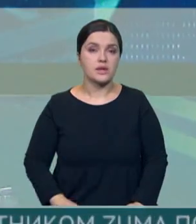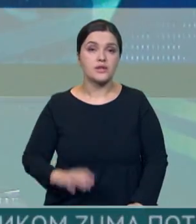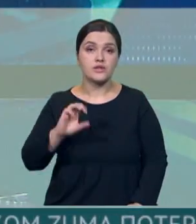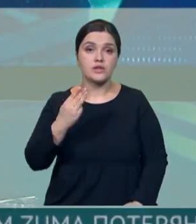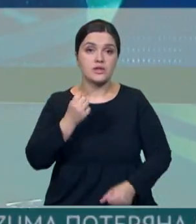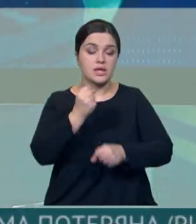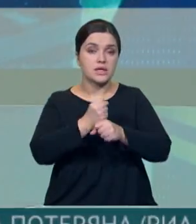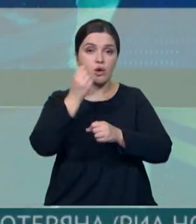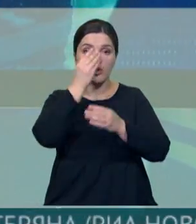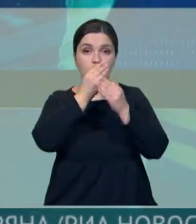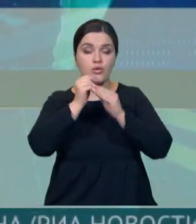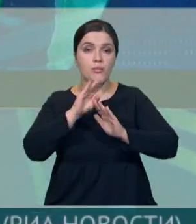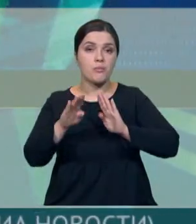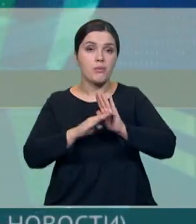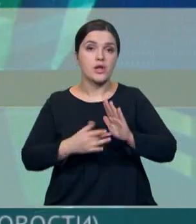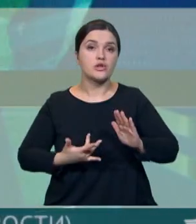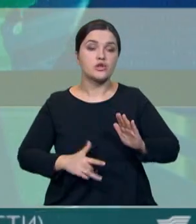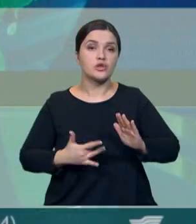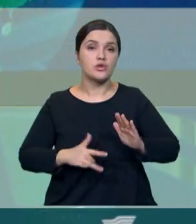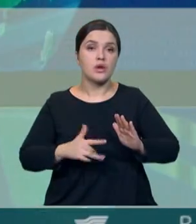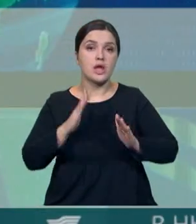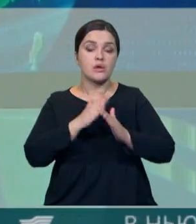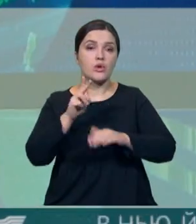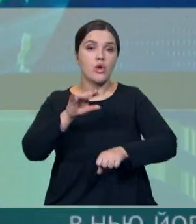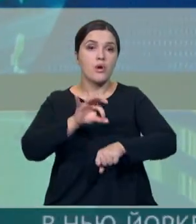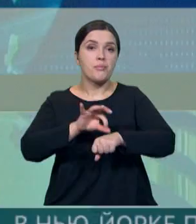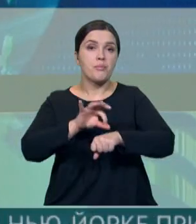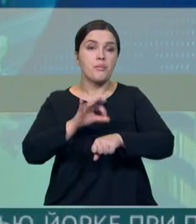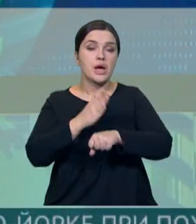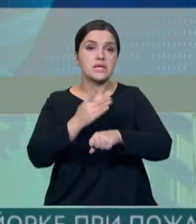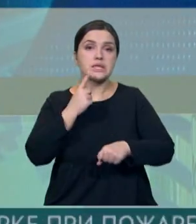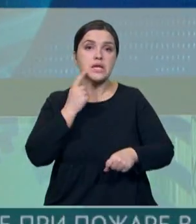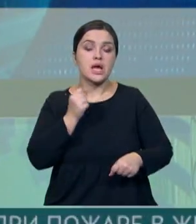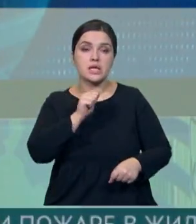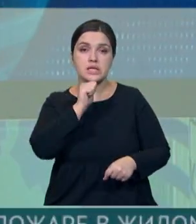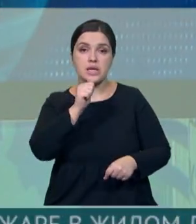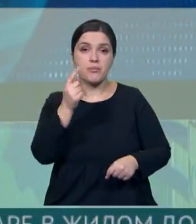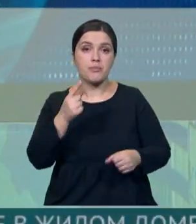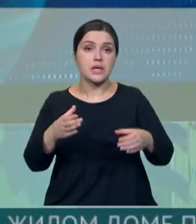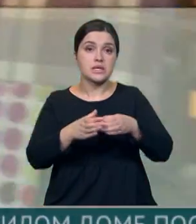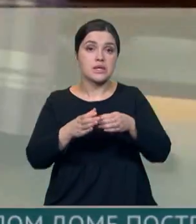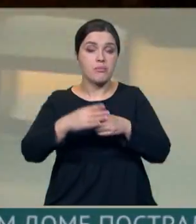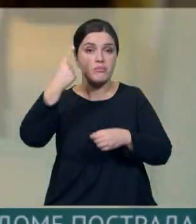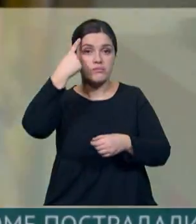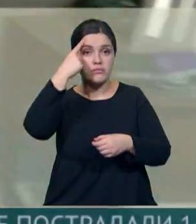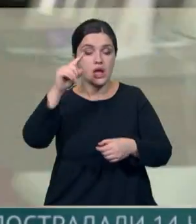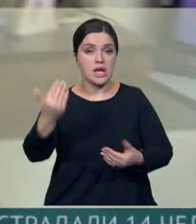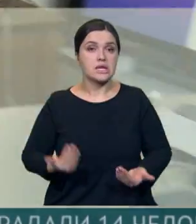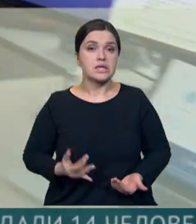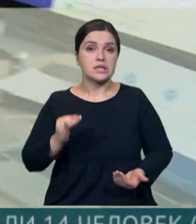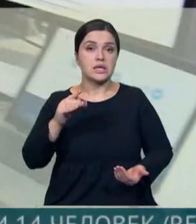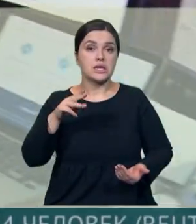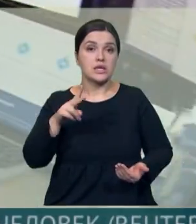В США разработали искусственную поджелудочную железу для больных диабетом первого типа. Идея принадлежит жительнице Сиэтла. Устройство позволяет